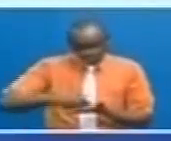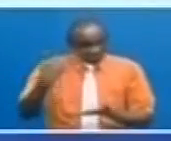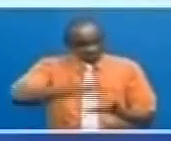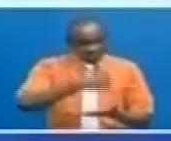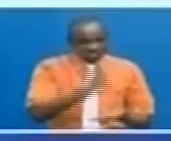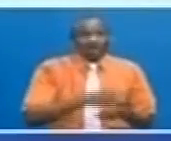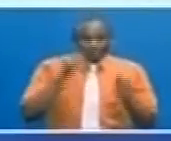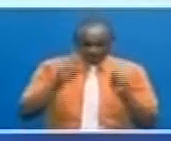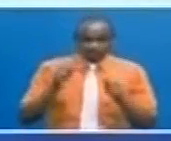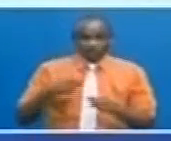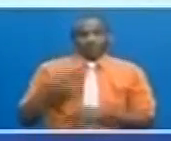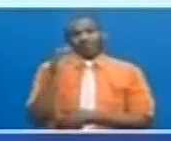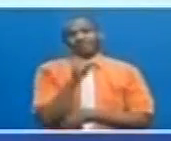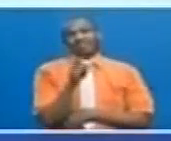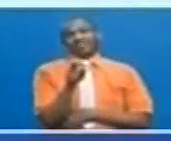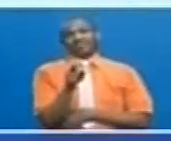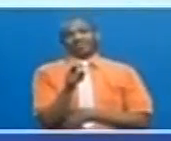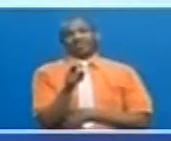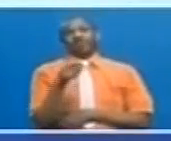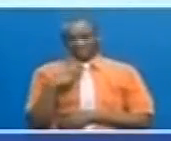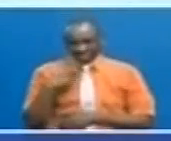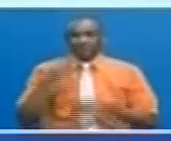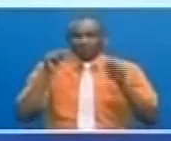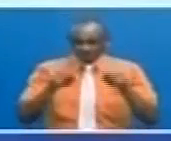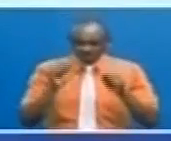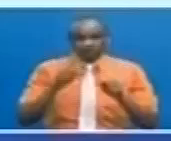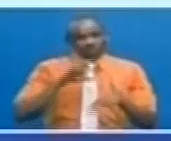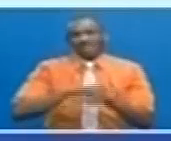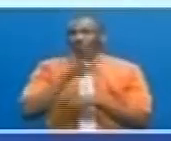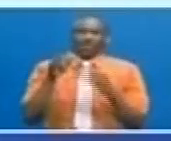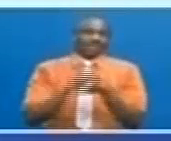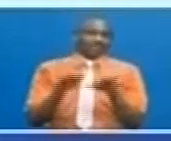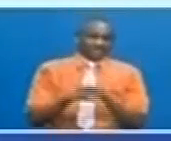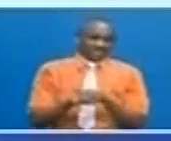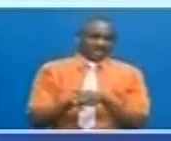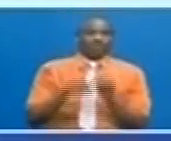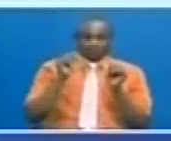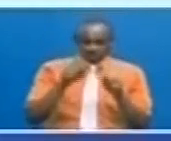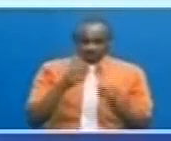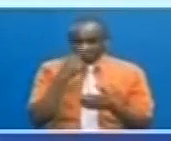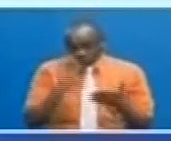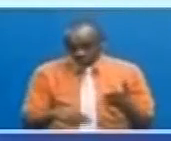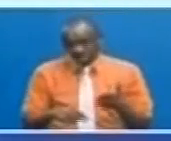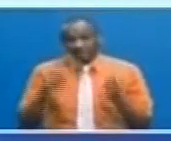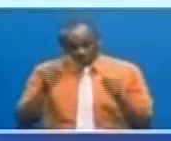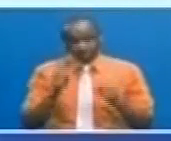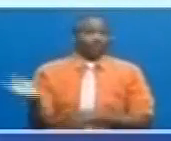going to miss some talent. It's impossible to catch all the talent. But what I would say just on that point is we will be coming back.